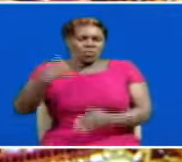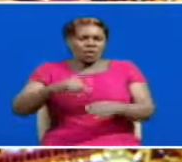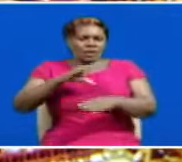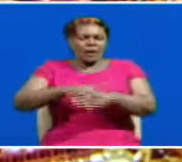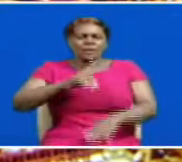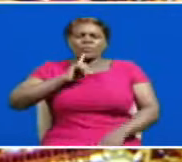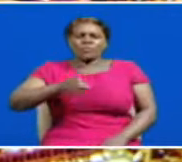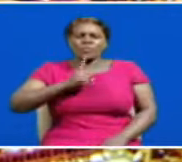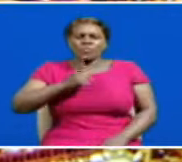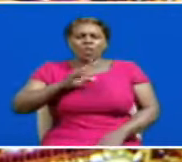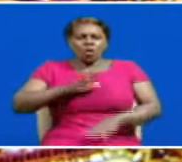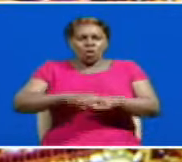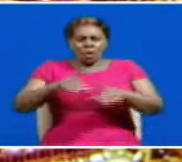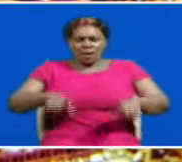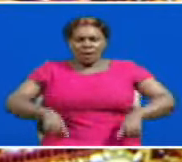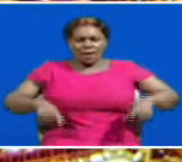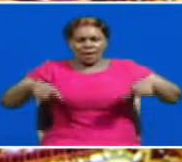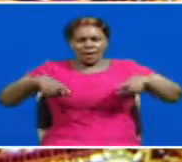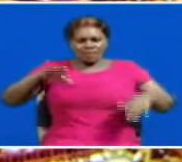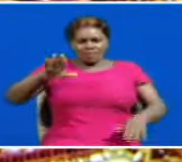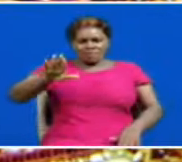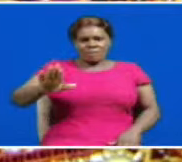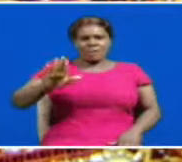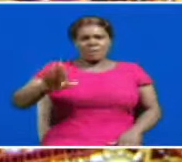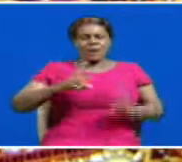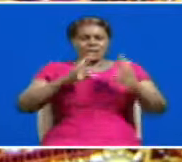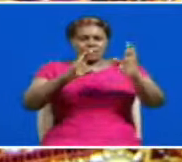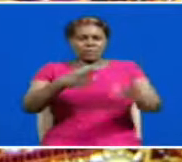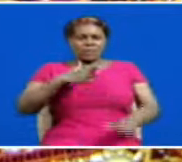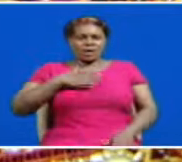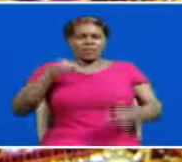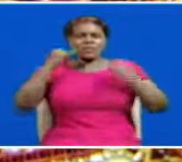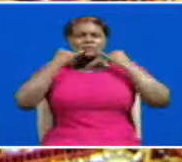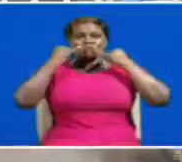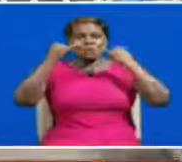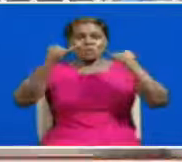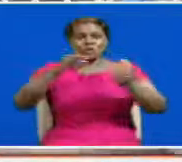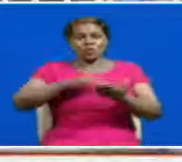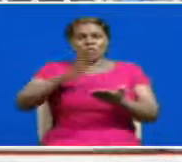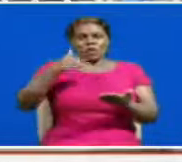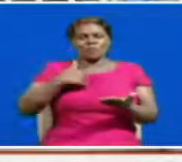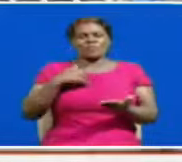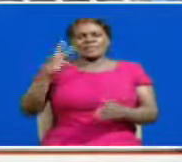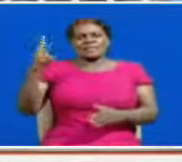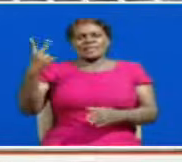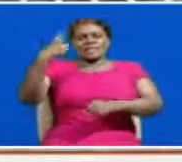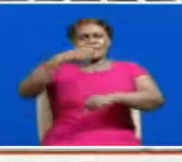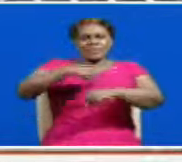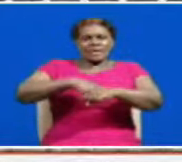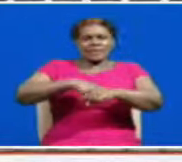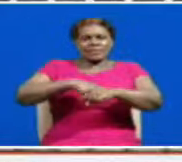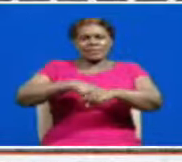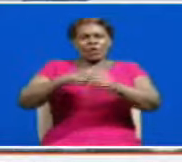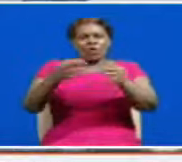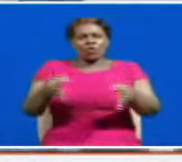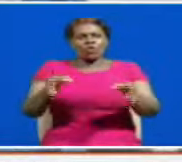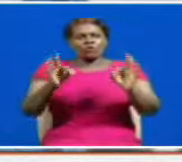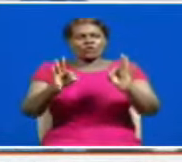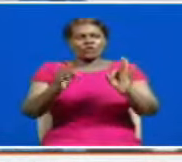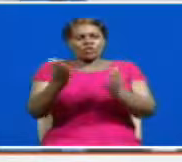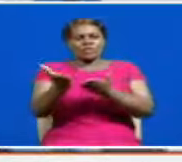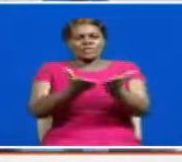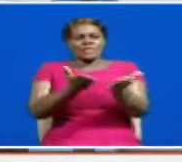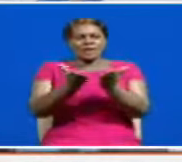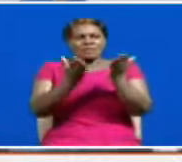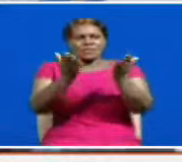kupokea vitisho kuhusu maisha yake. Ken Gashuhi na taarifa zaidi. Kwa mara ya pili, afisa wa kuwasilisha amri za